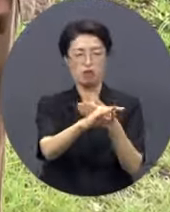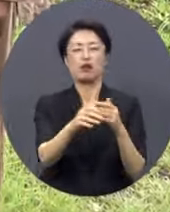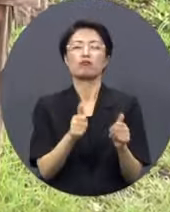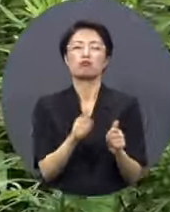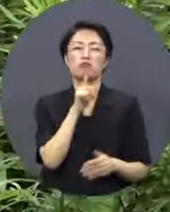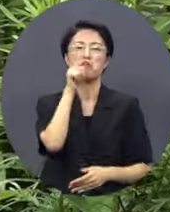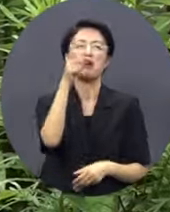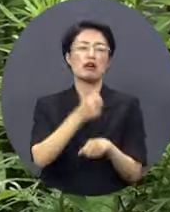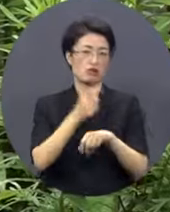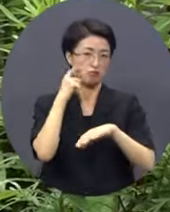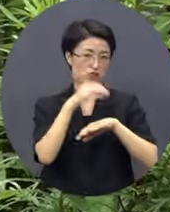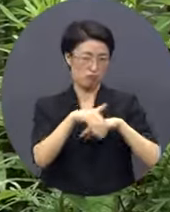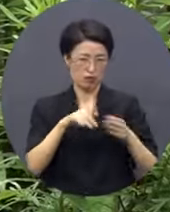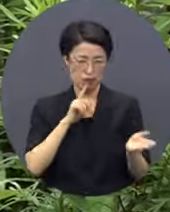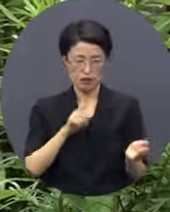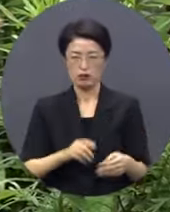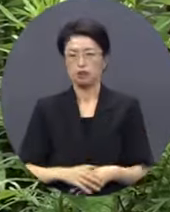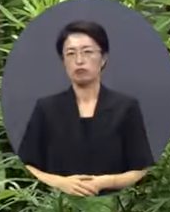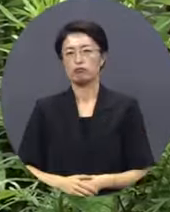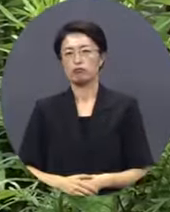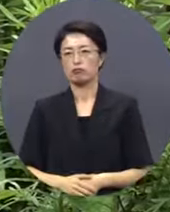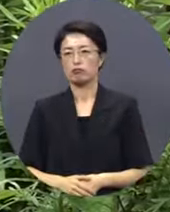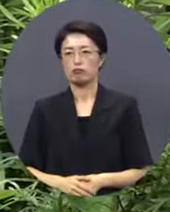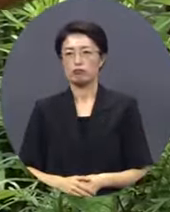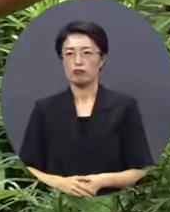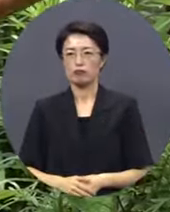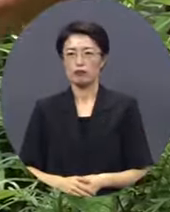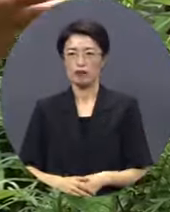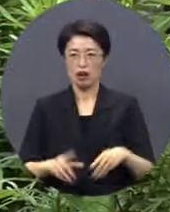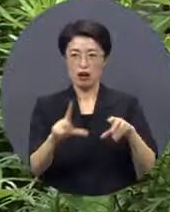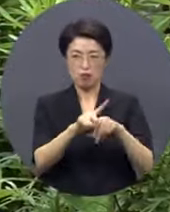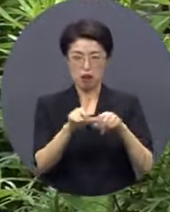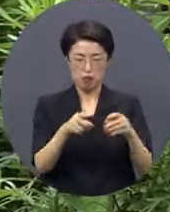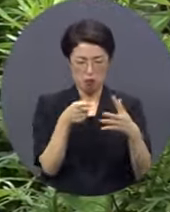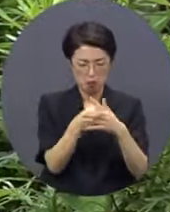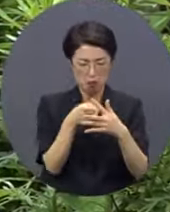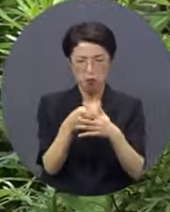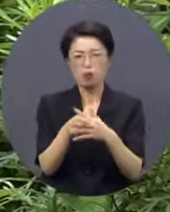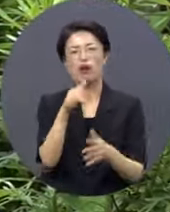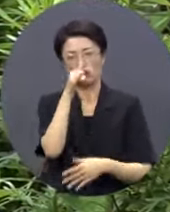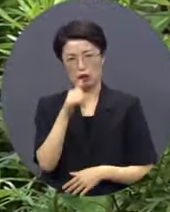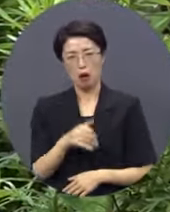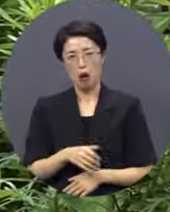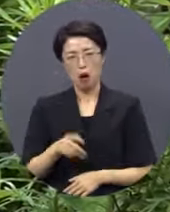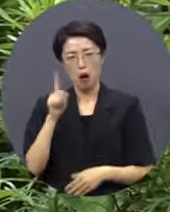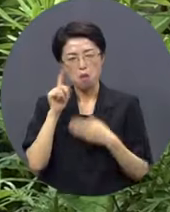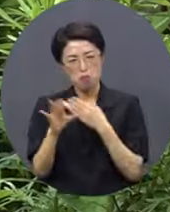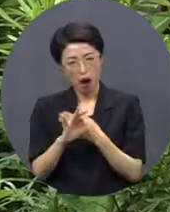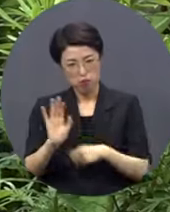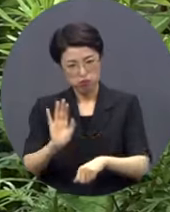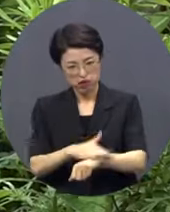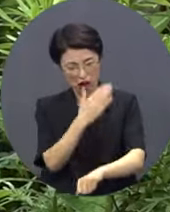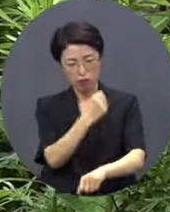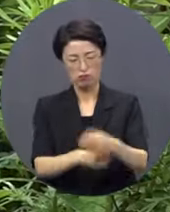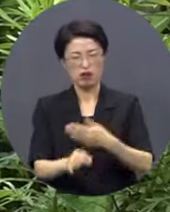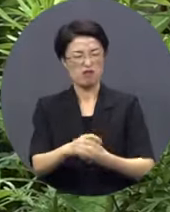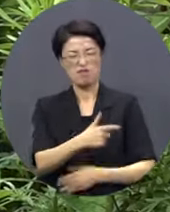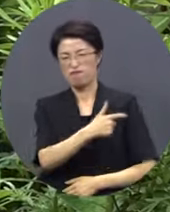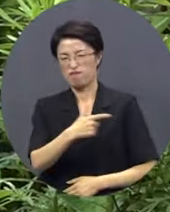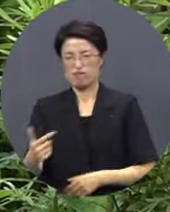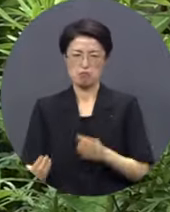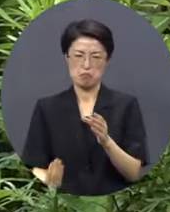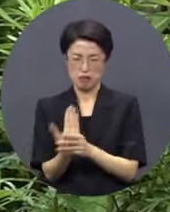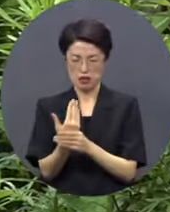방침입니다. 누출은 조금씩 다 됩니다. 그러면 이게 만에 하나 불씨가 잘못돼가지고 하면은 진짜 대형